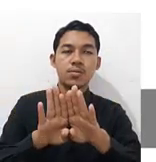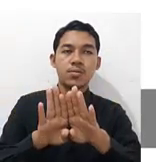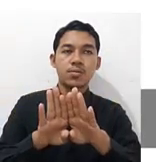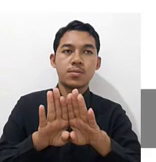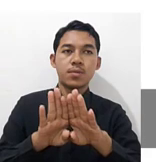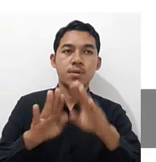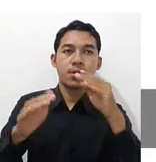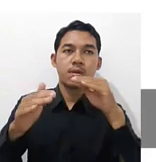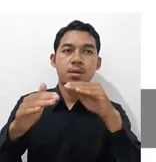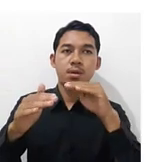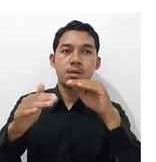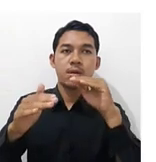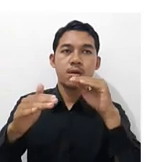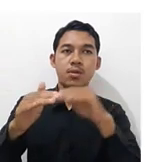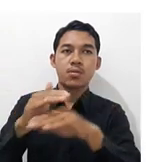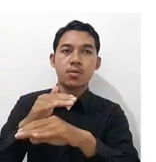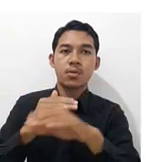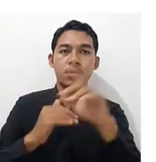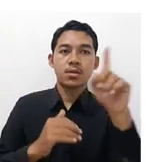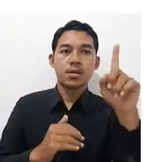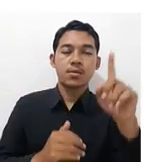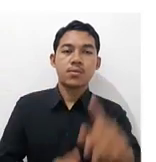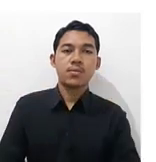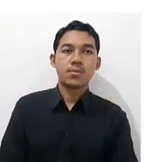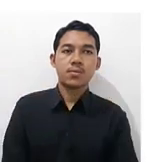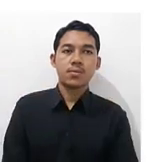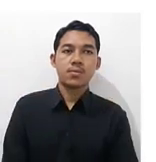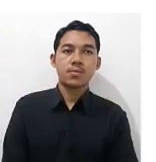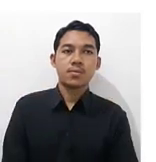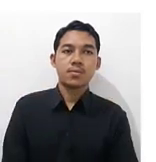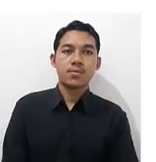maka outputnya 1. Seperti itu.